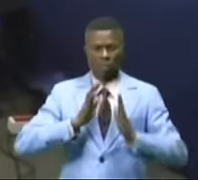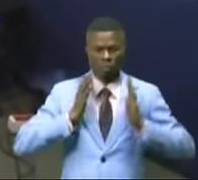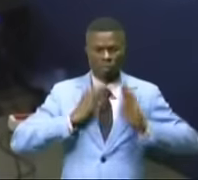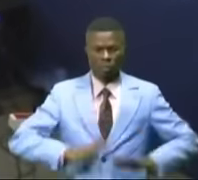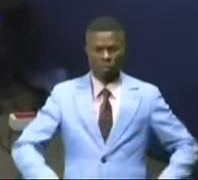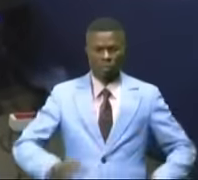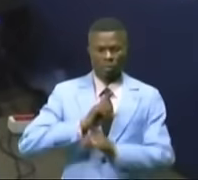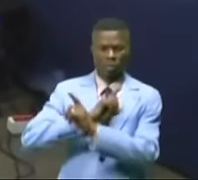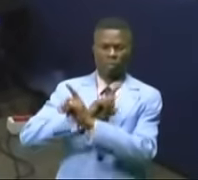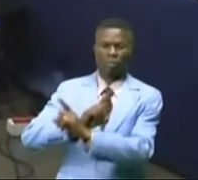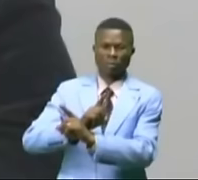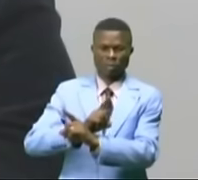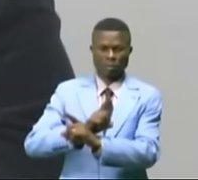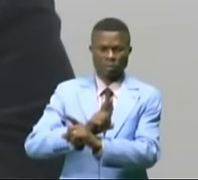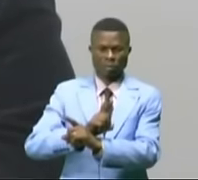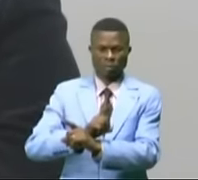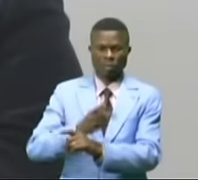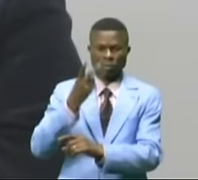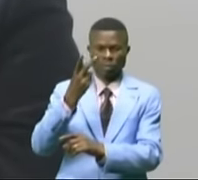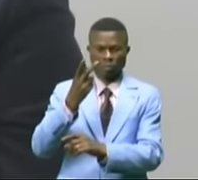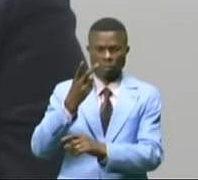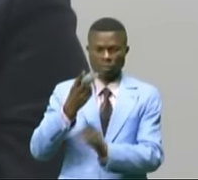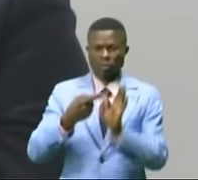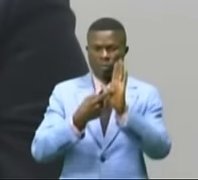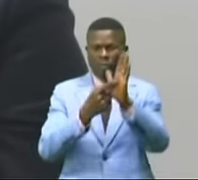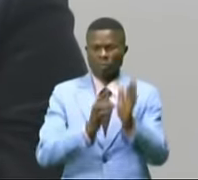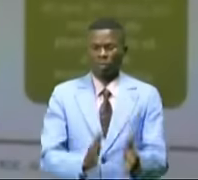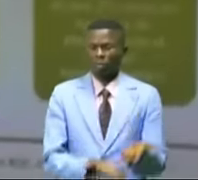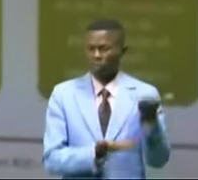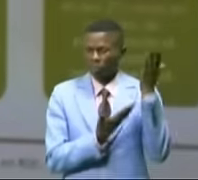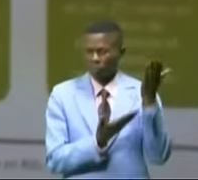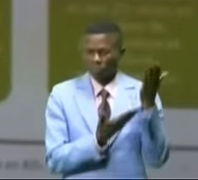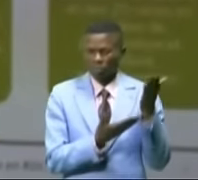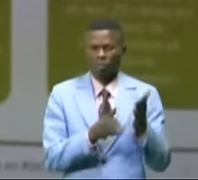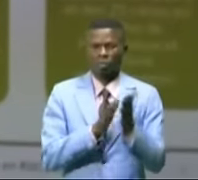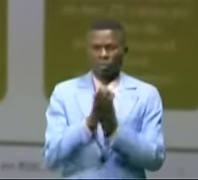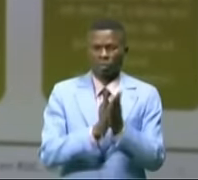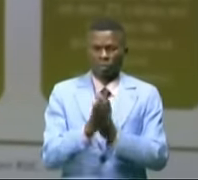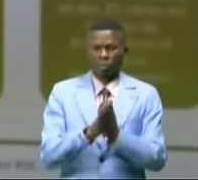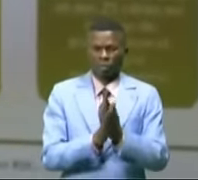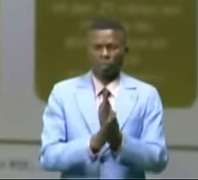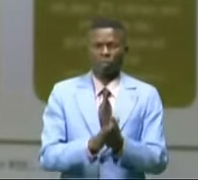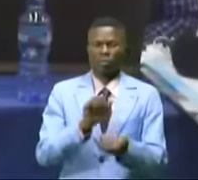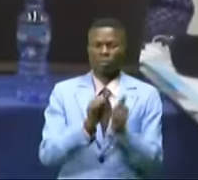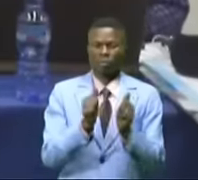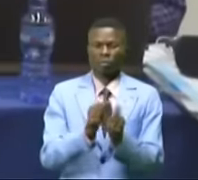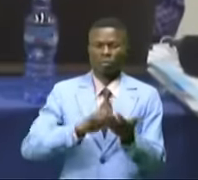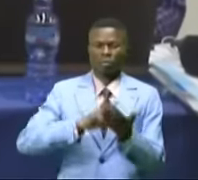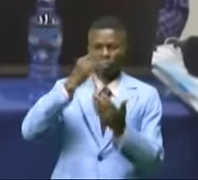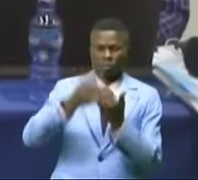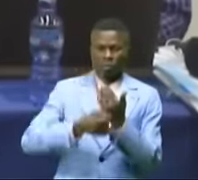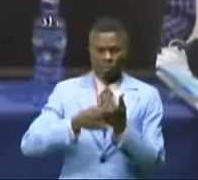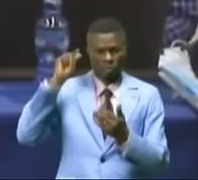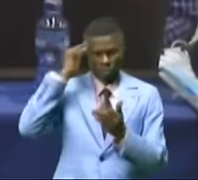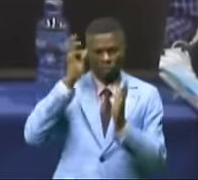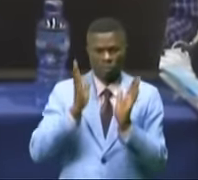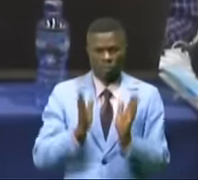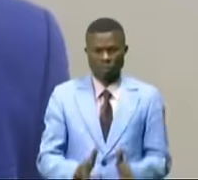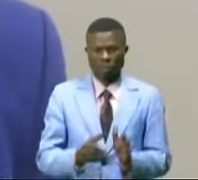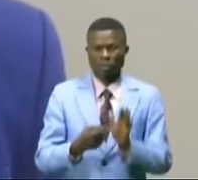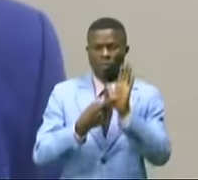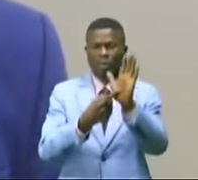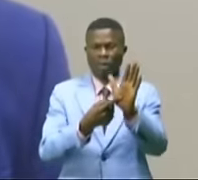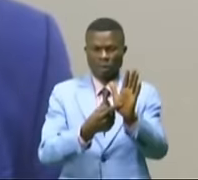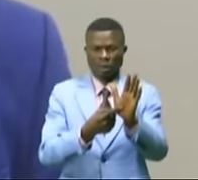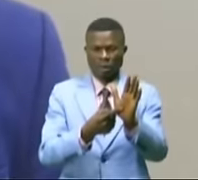et prévention, deux principales présentations relatives à la phase pilote du projet gouvernance,